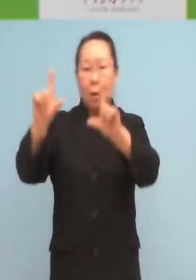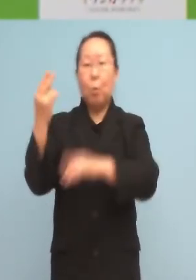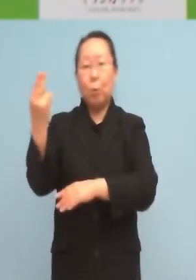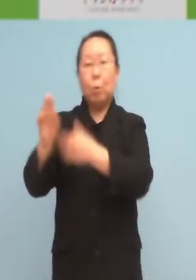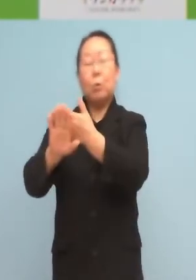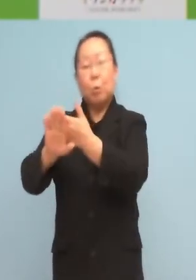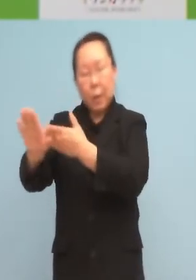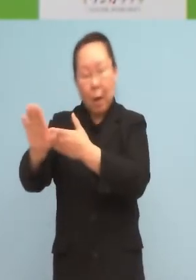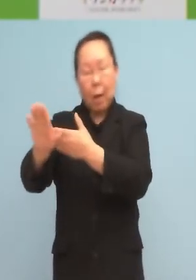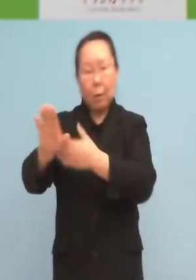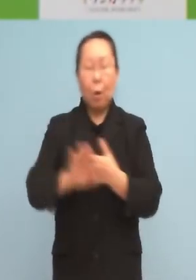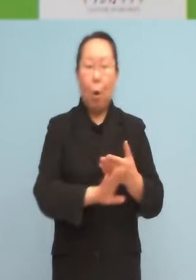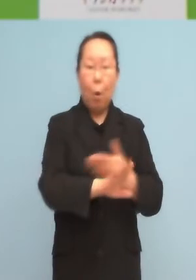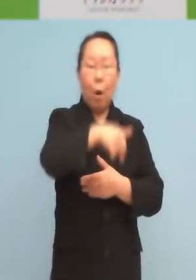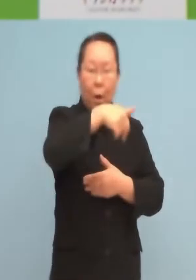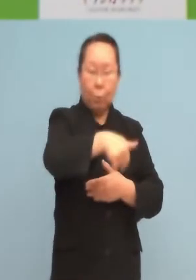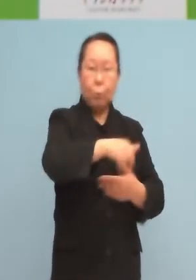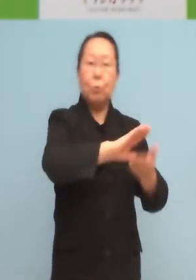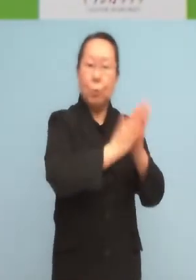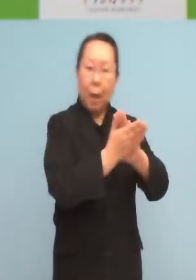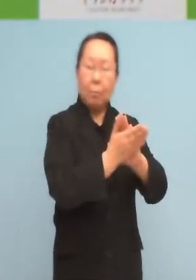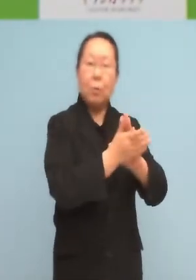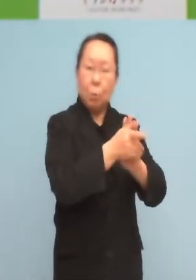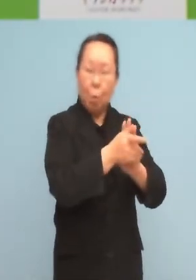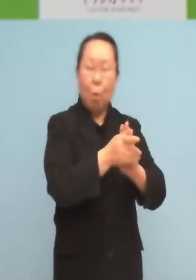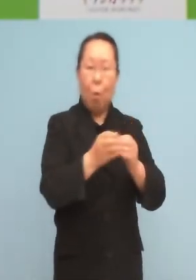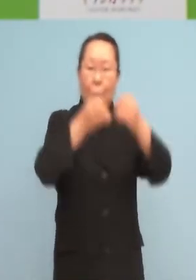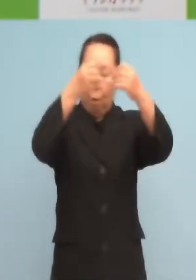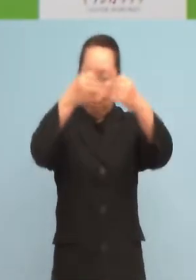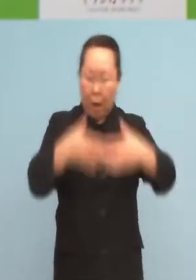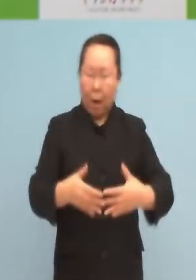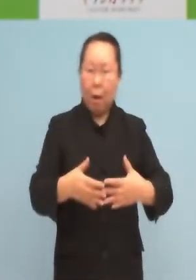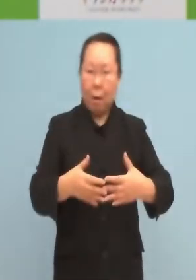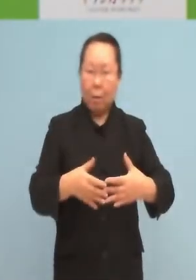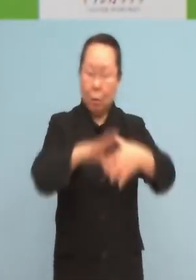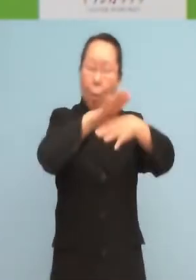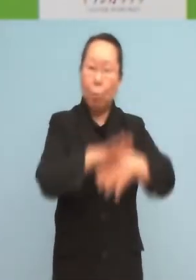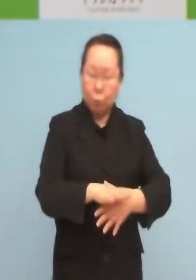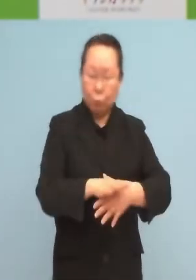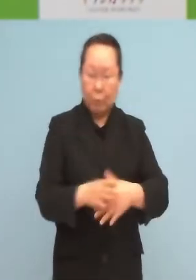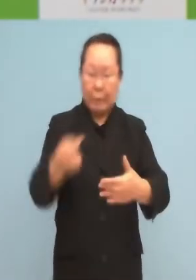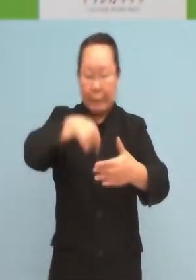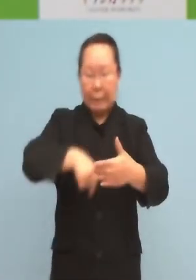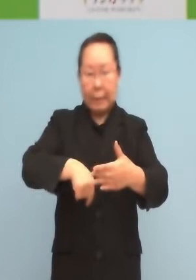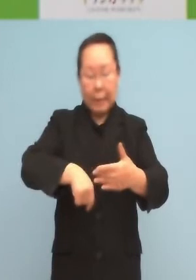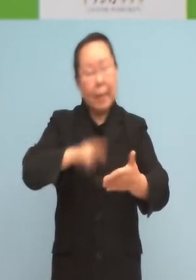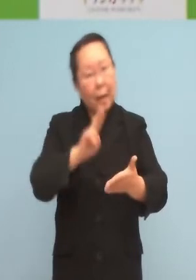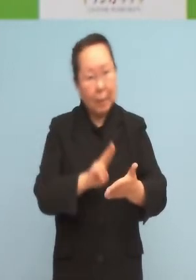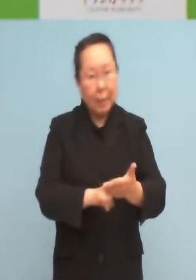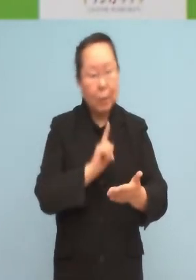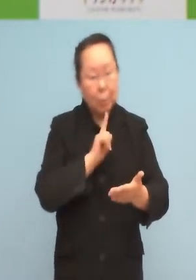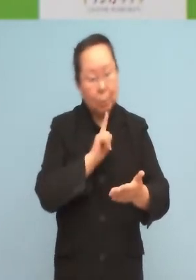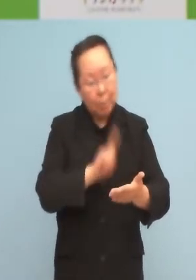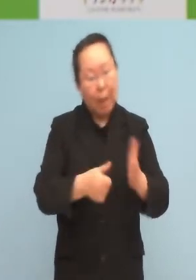の他都府県のこの約款上、あるいは内規上というんでしょうか、それぞれの県によって呼び方すら違う